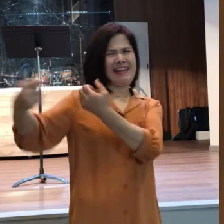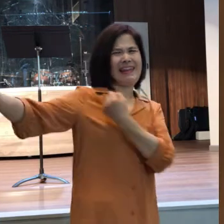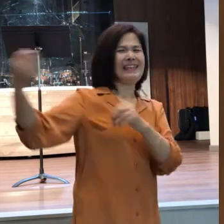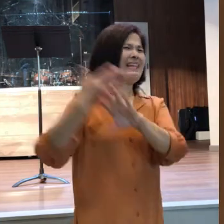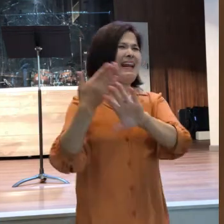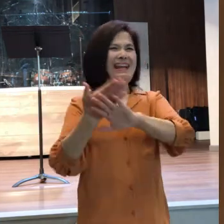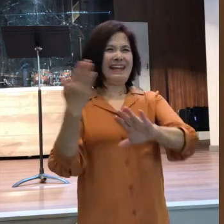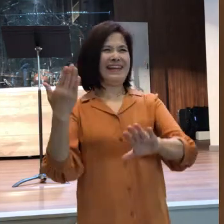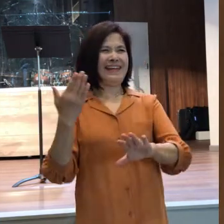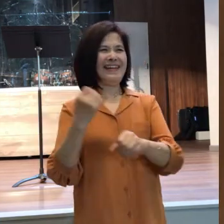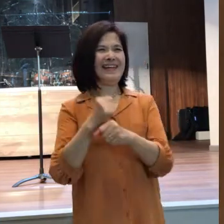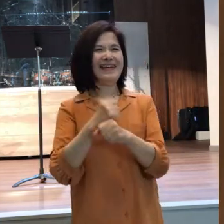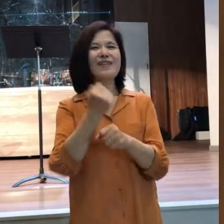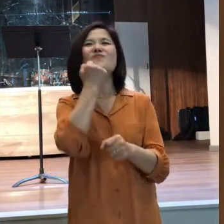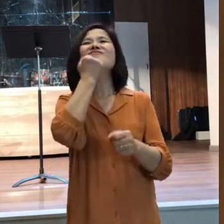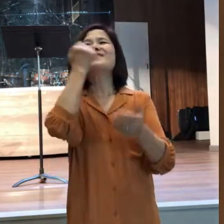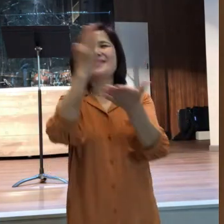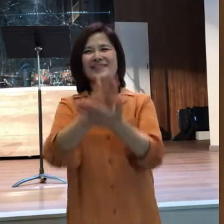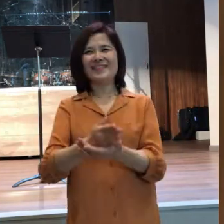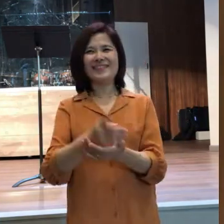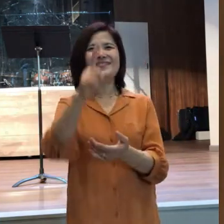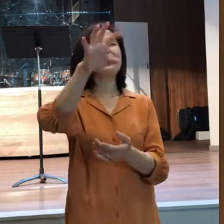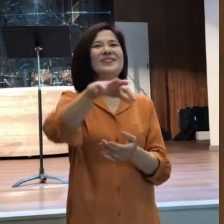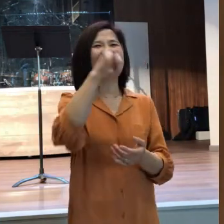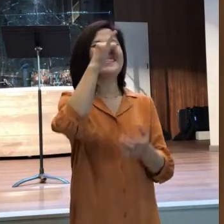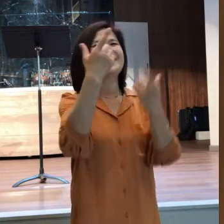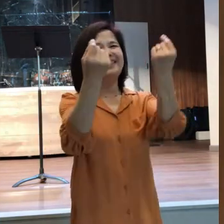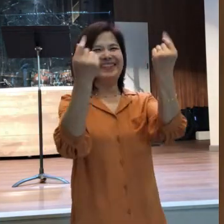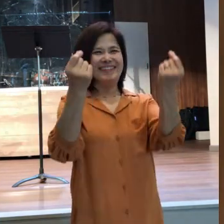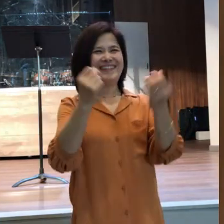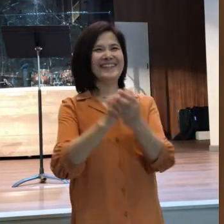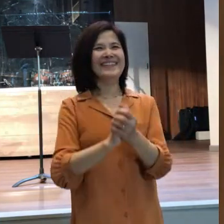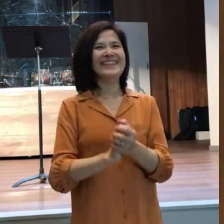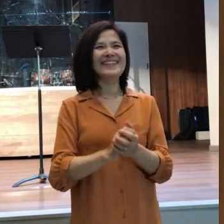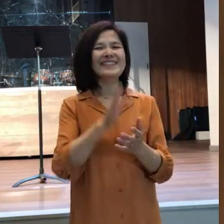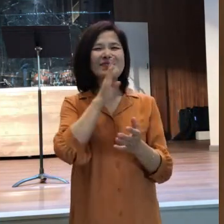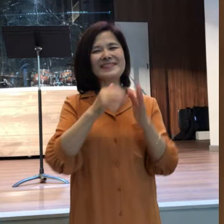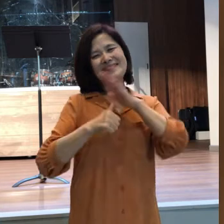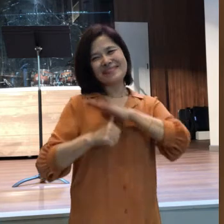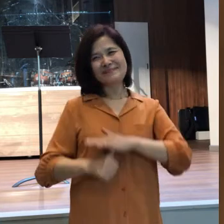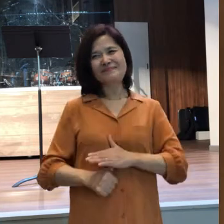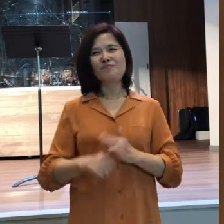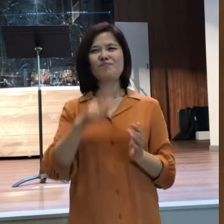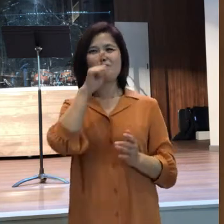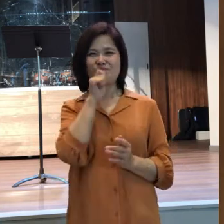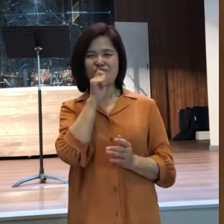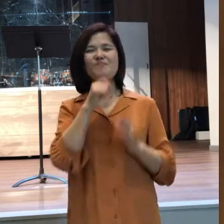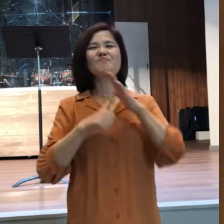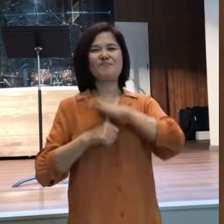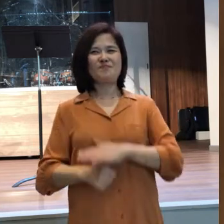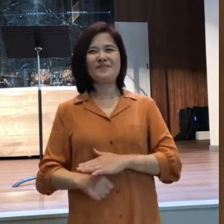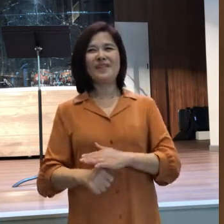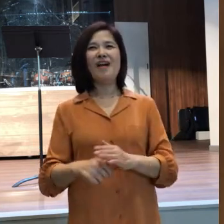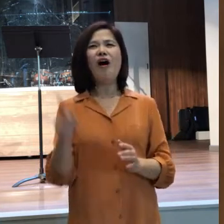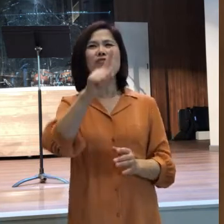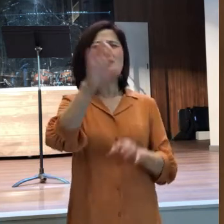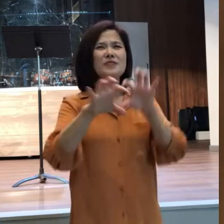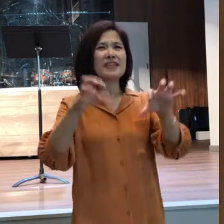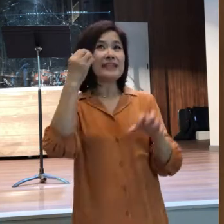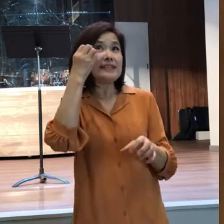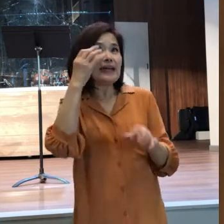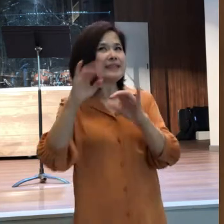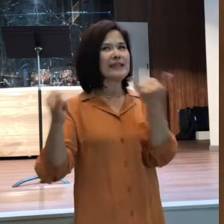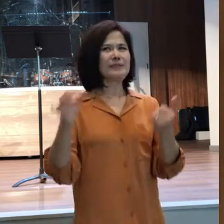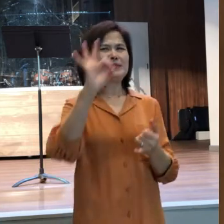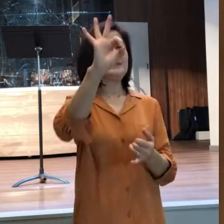예? 웃지 마세요. 그러면 거기 있는 것처럼 보이잖아. 그러니까 좀 참으세요. 혀를 깨물고. 그러니까 어디나 있어요.